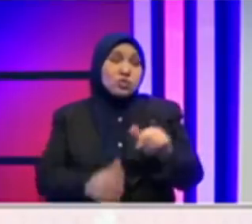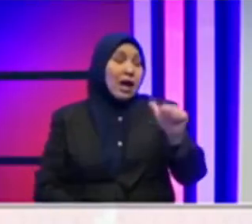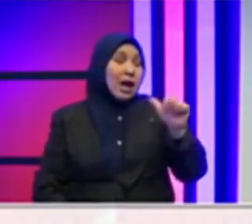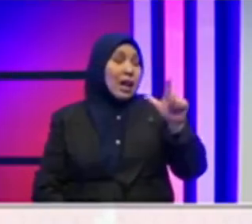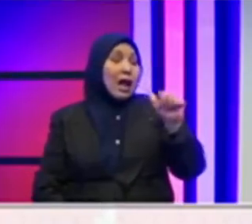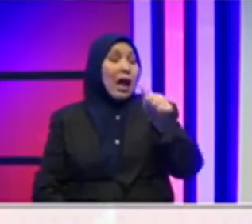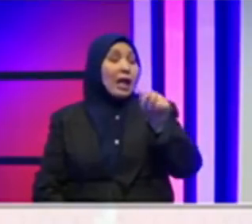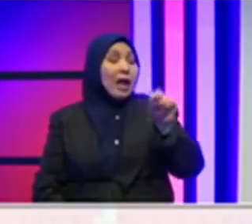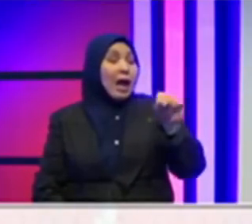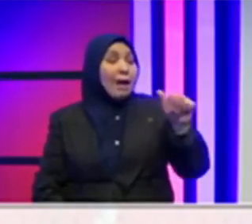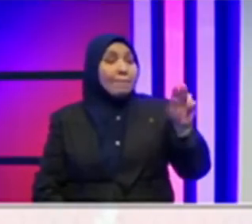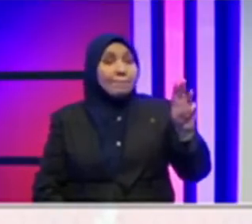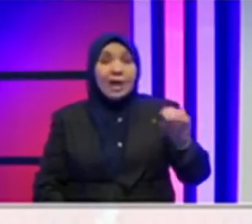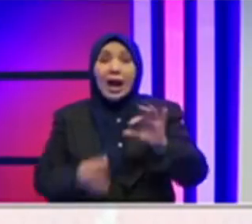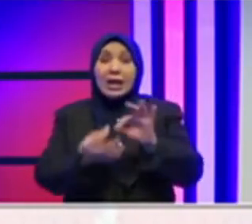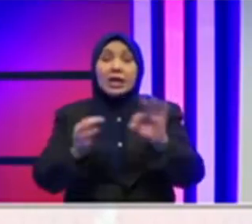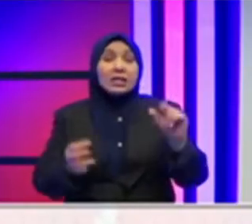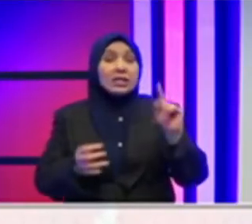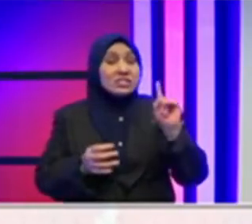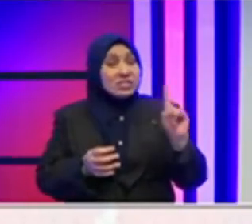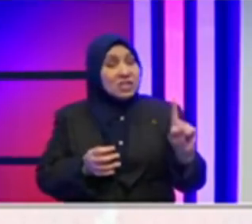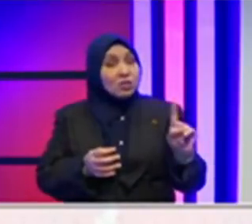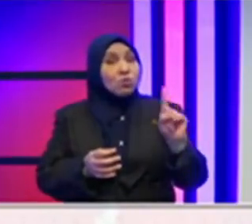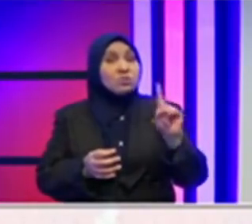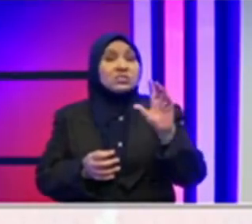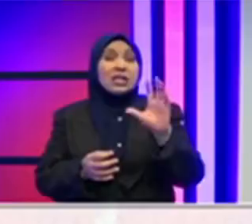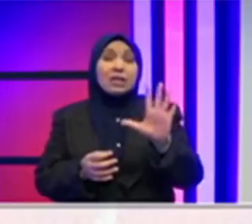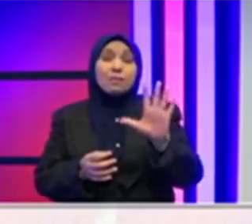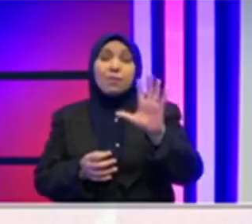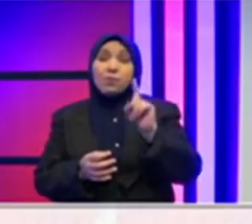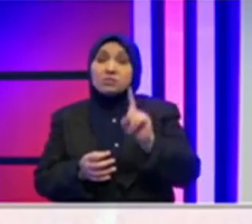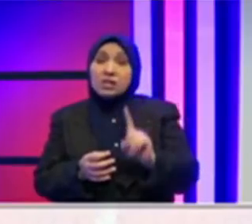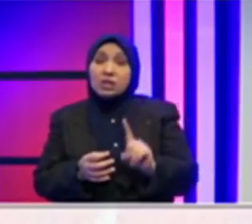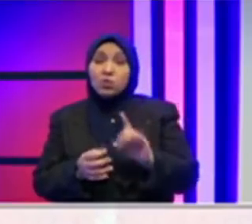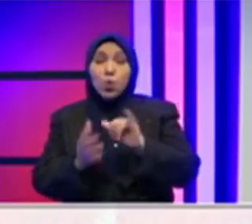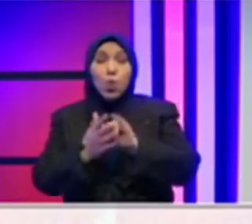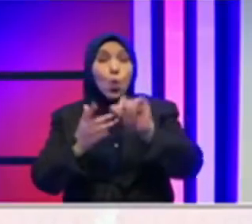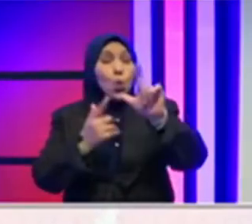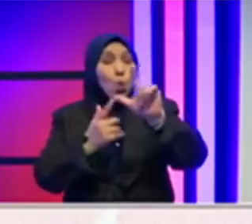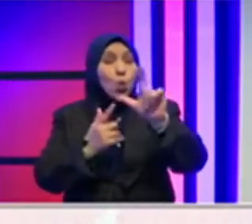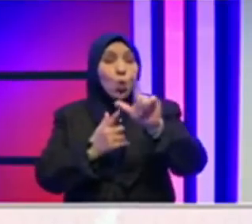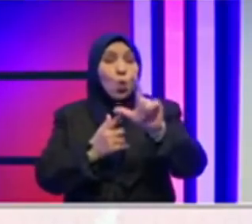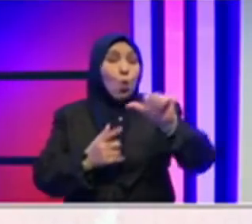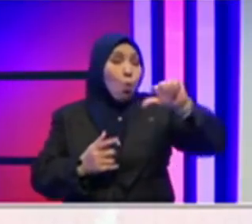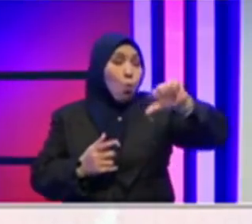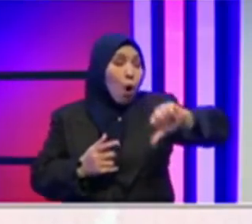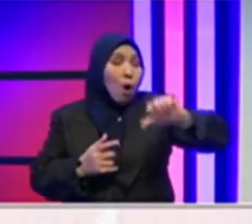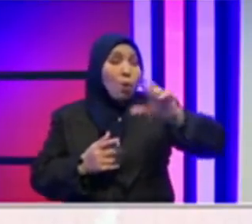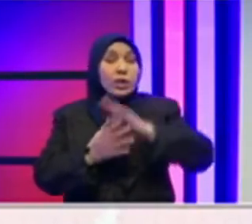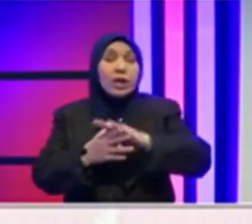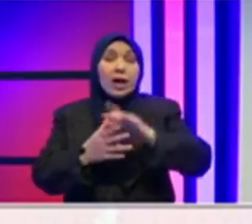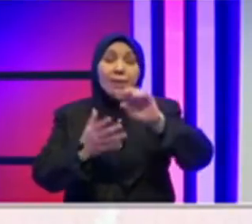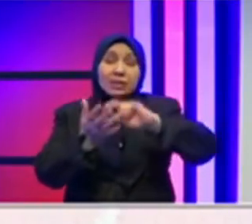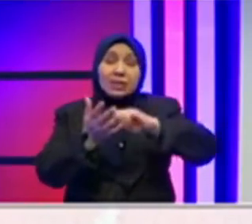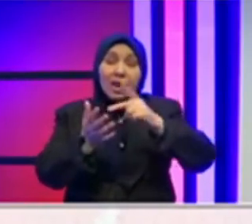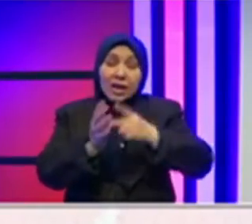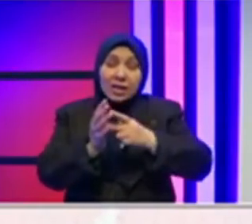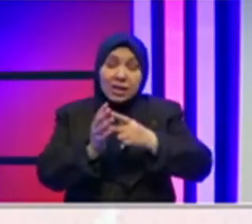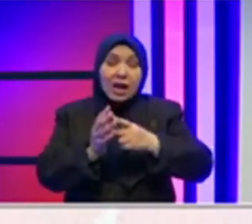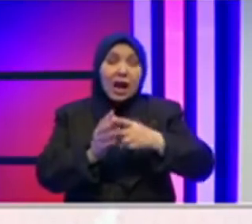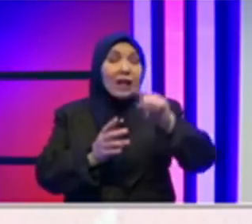Al-An'am ayat yang ke-151, iaitulah huruf dha yang berbaris atas.